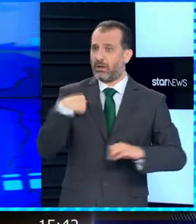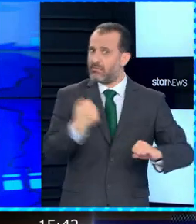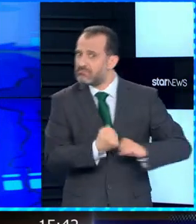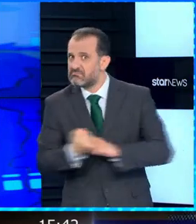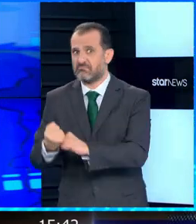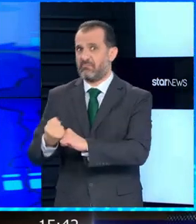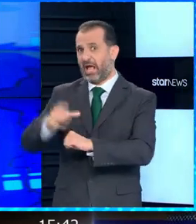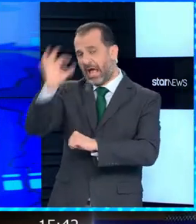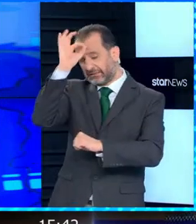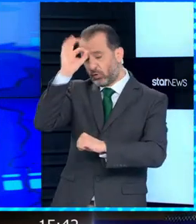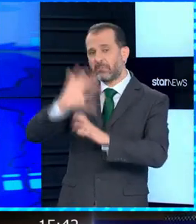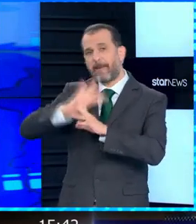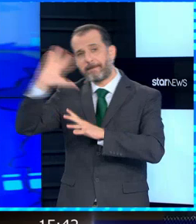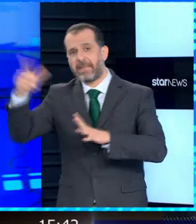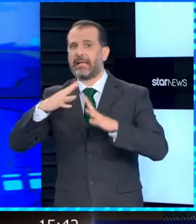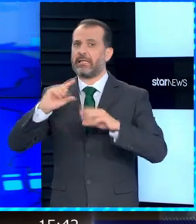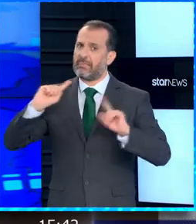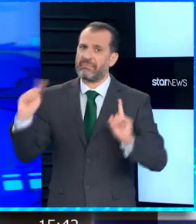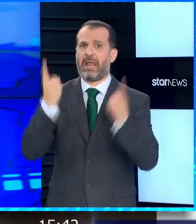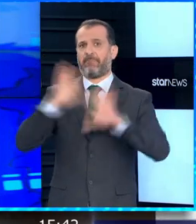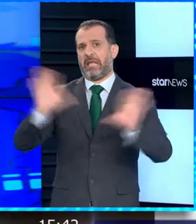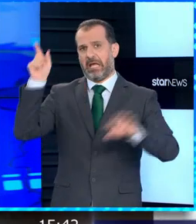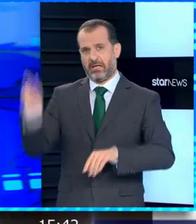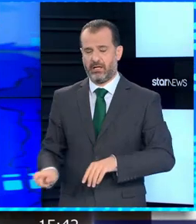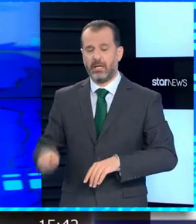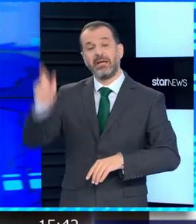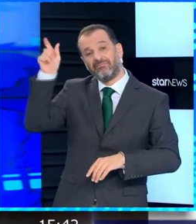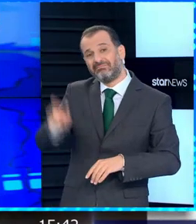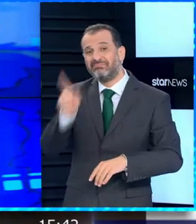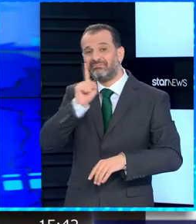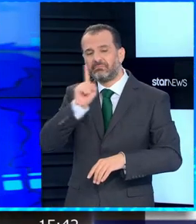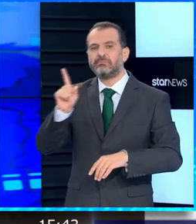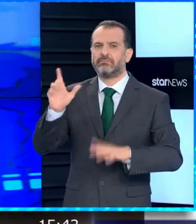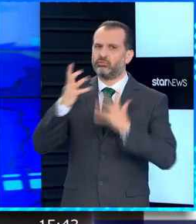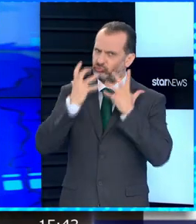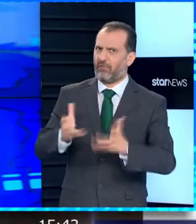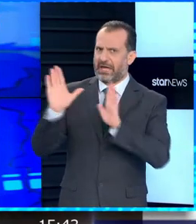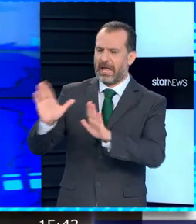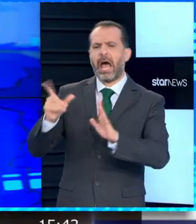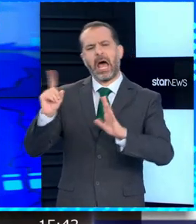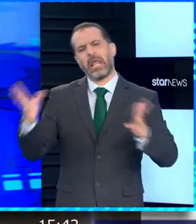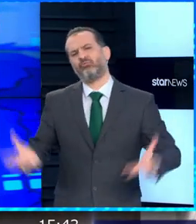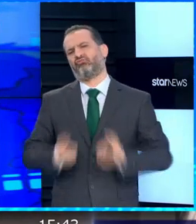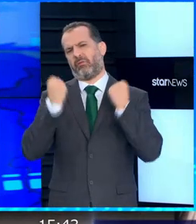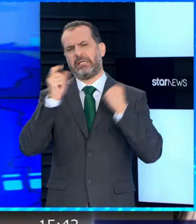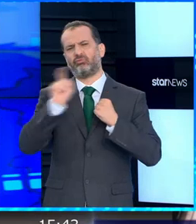σώματος στην πορεία της αποθεραπείας της. Η 43χρονη, σύμφωνα με τους γιατρούς, βρίσκεται πλέον εκτός